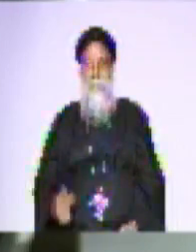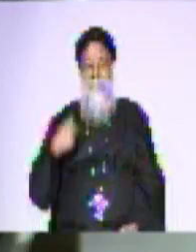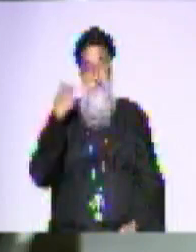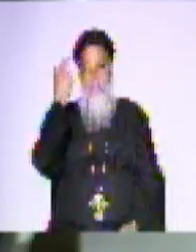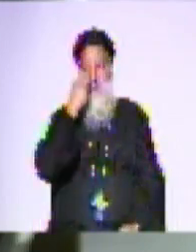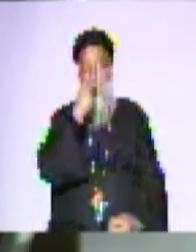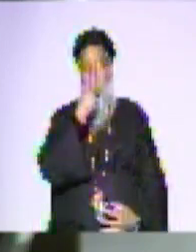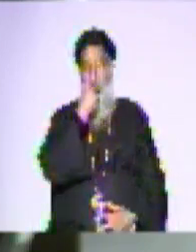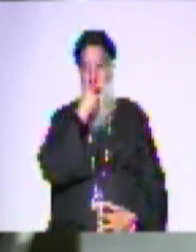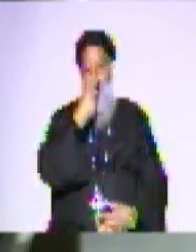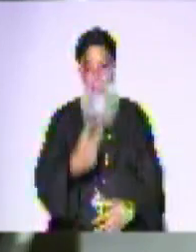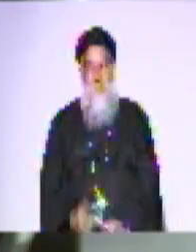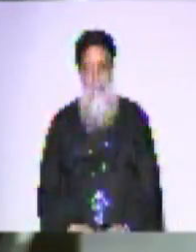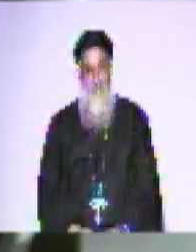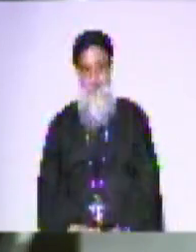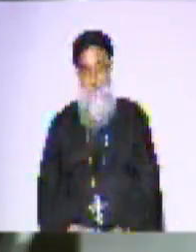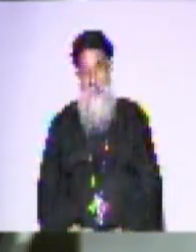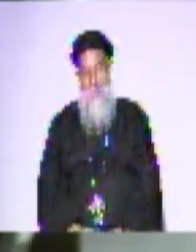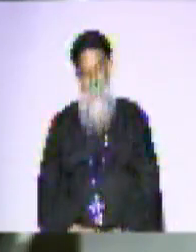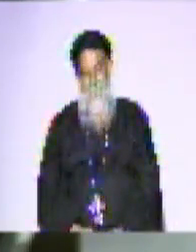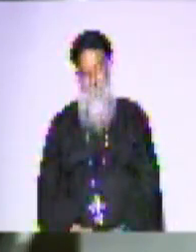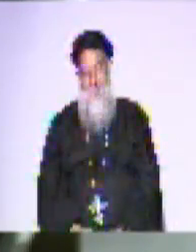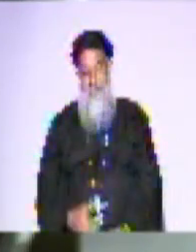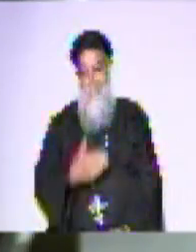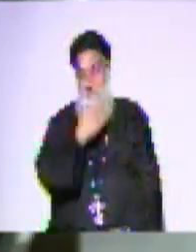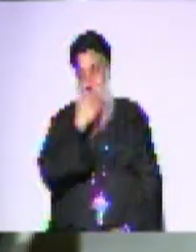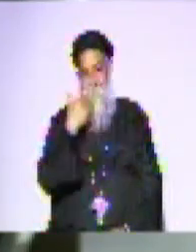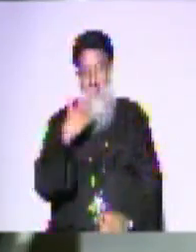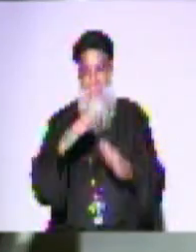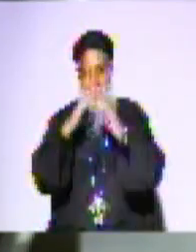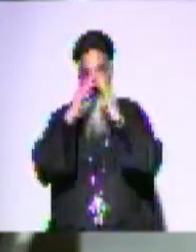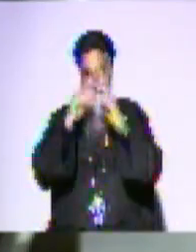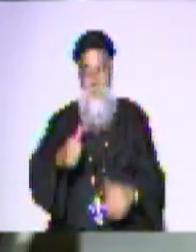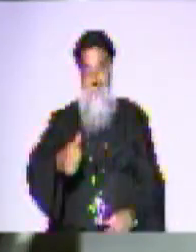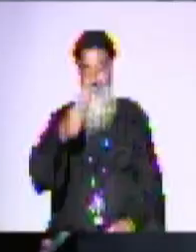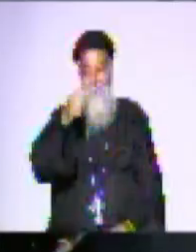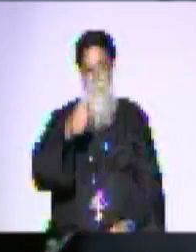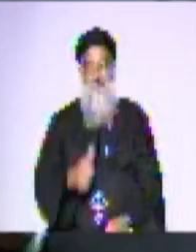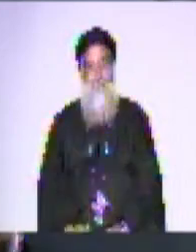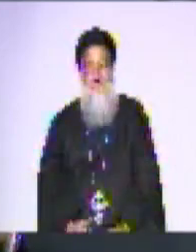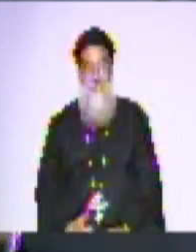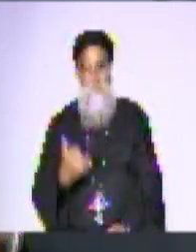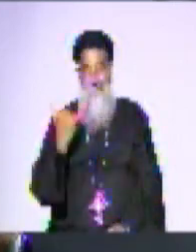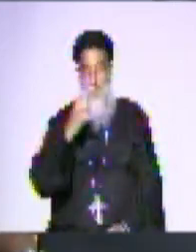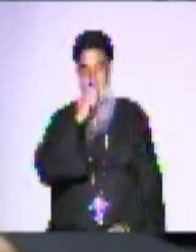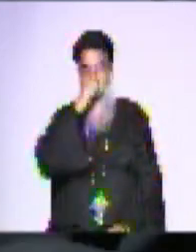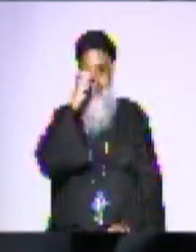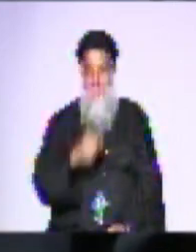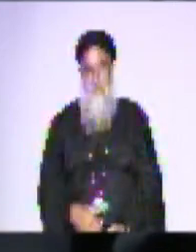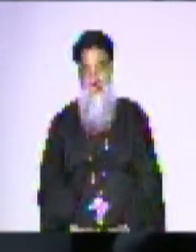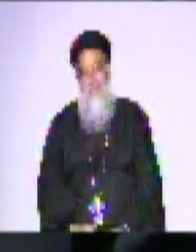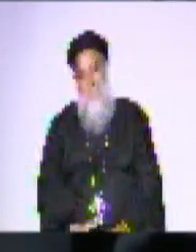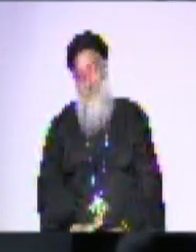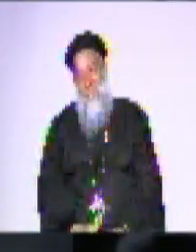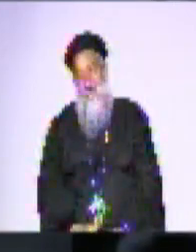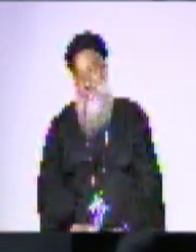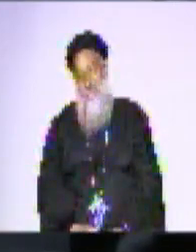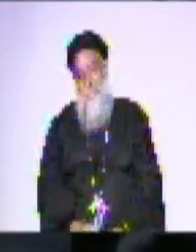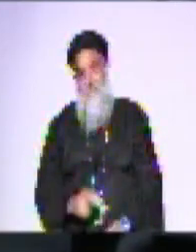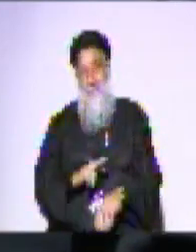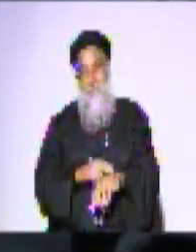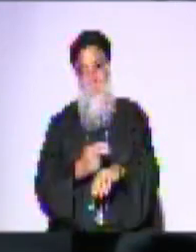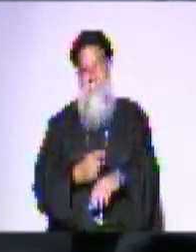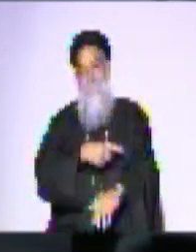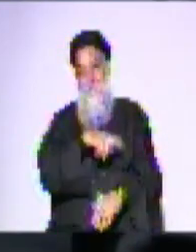يعني مصر كلها تكون صايمة يعني حاجة كويسة. وبنعيد قريبين من بعض برضو. أعزائي